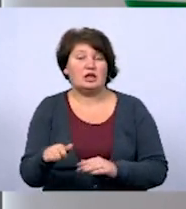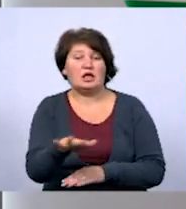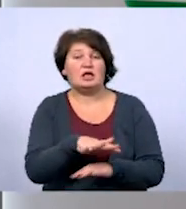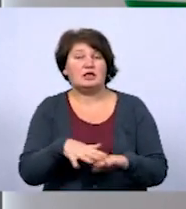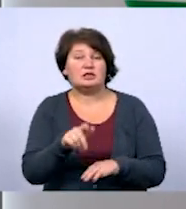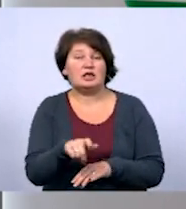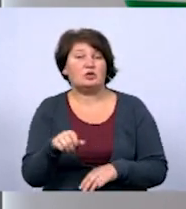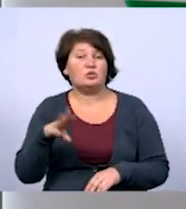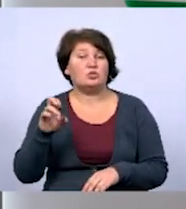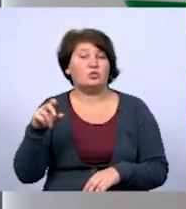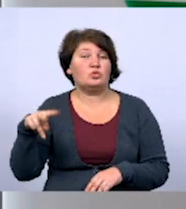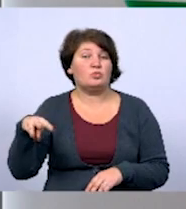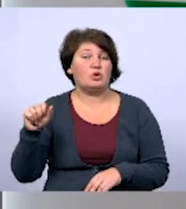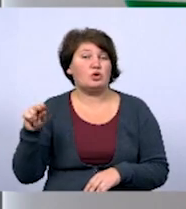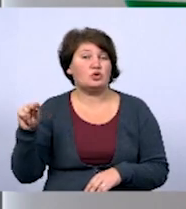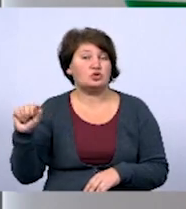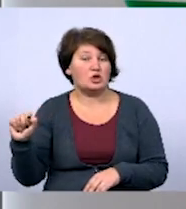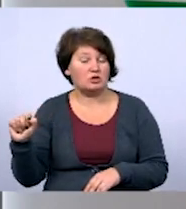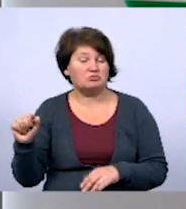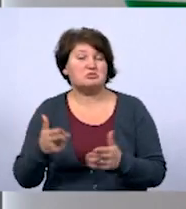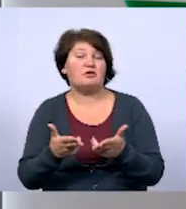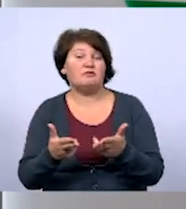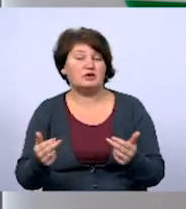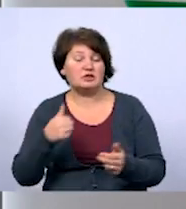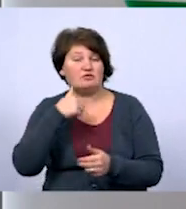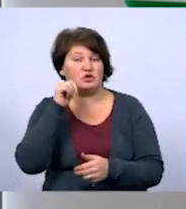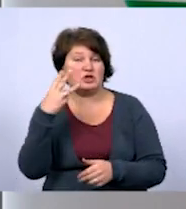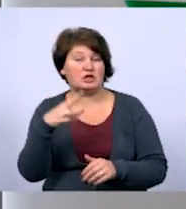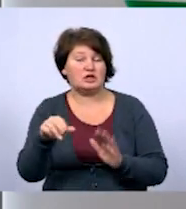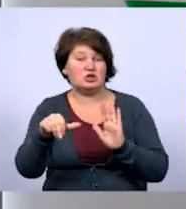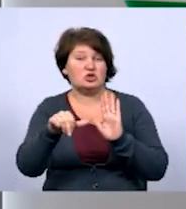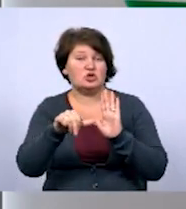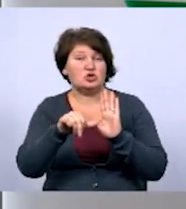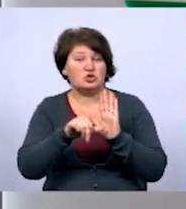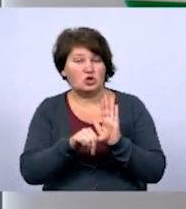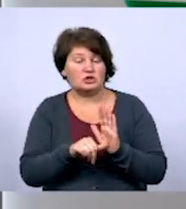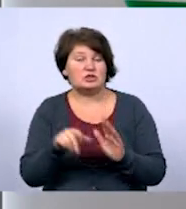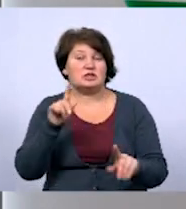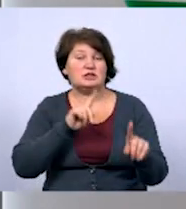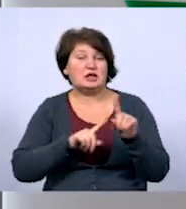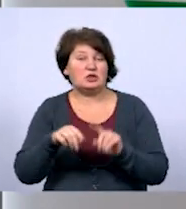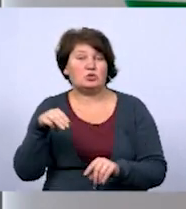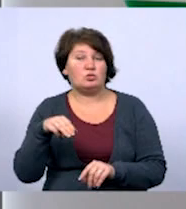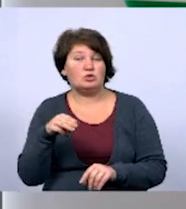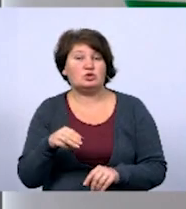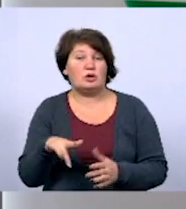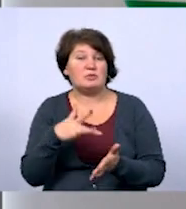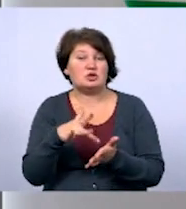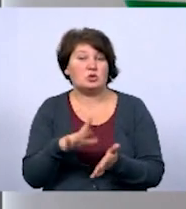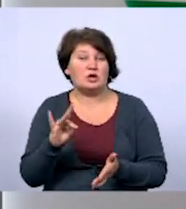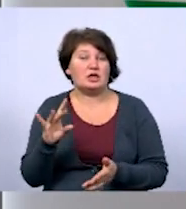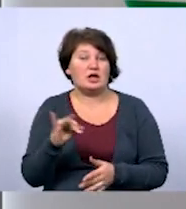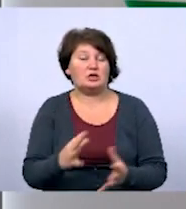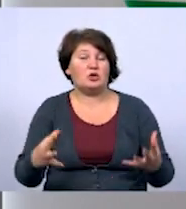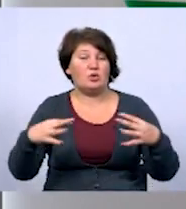за рішенням Тлумацької районної ради визнали вчора на 36-й сесії Тлумацької міської ради об'єднаної територіальної